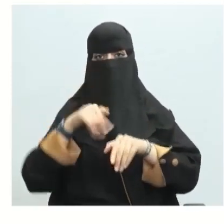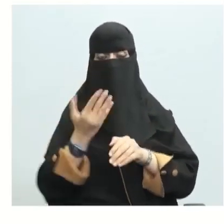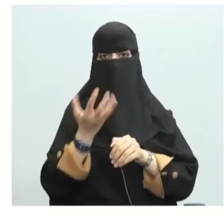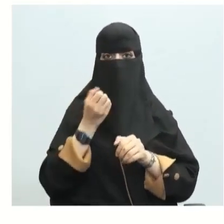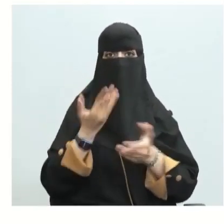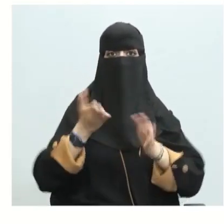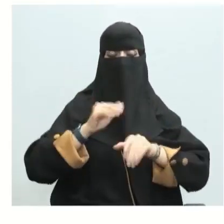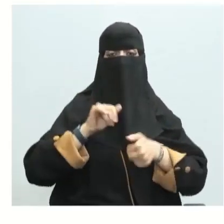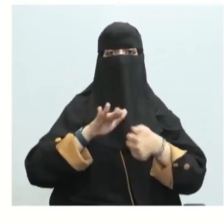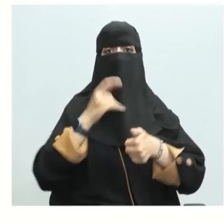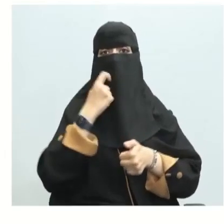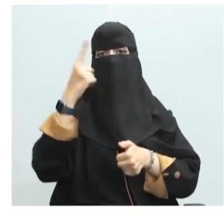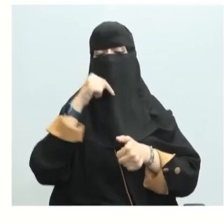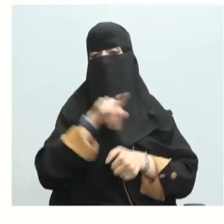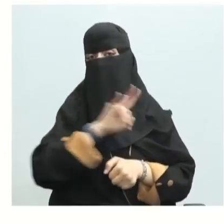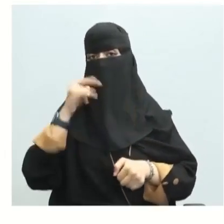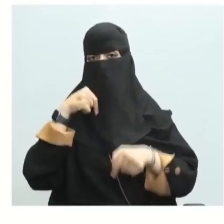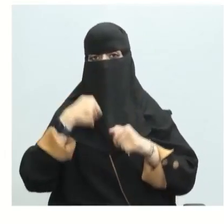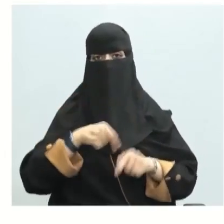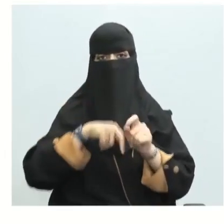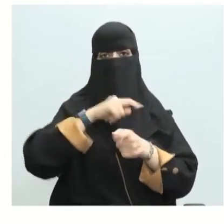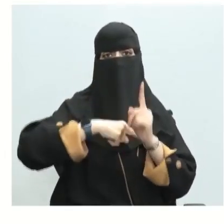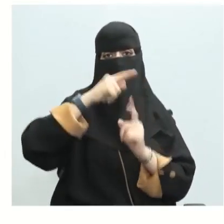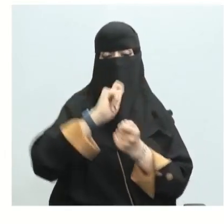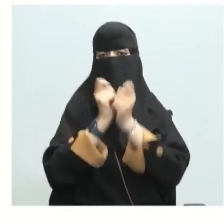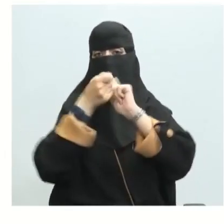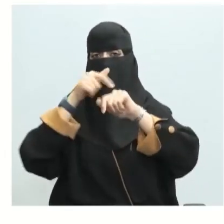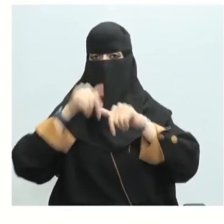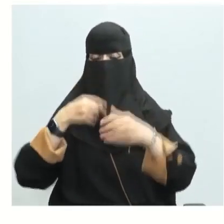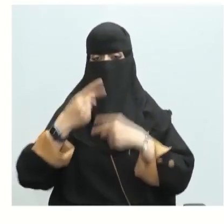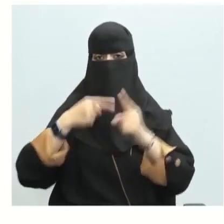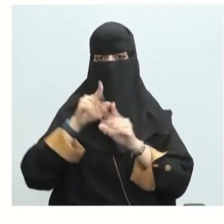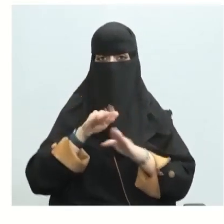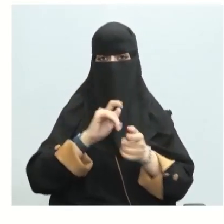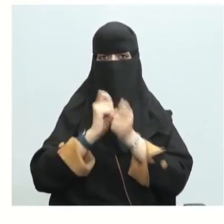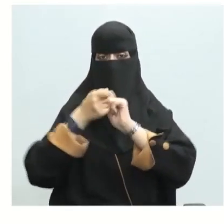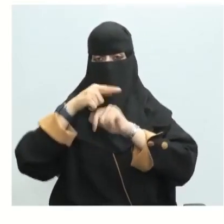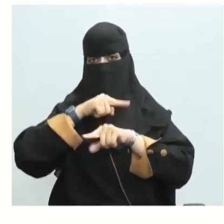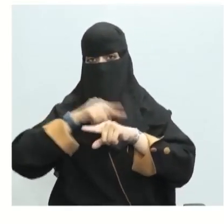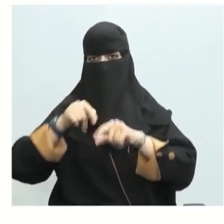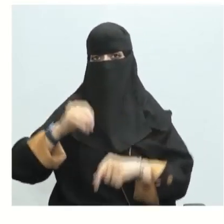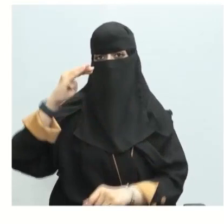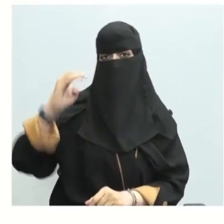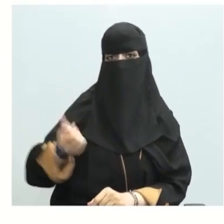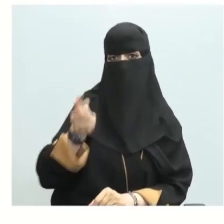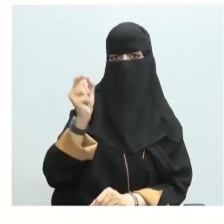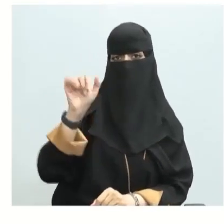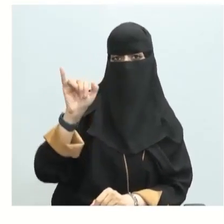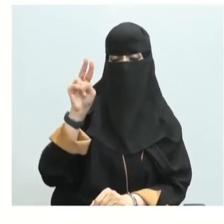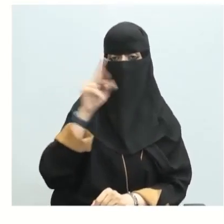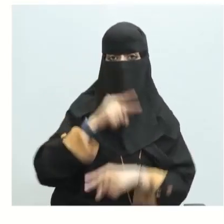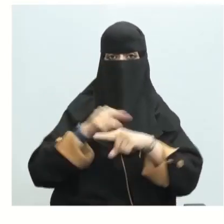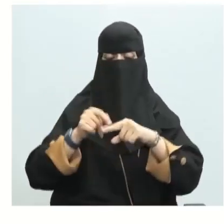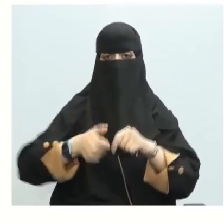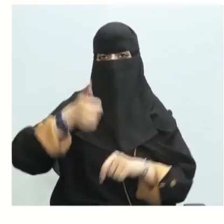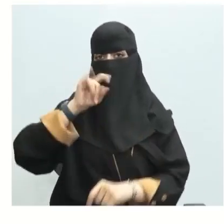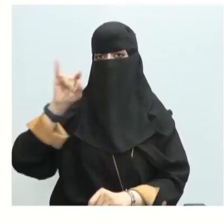مما يجعل اساسا من المستحيل ان نقيس التغير في محتوه الحراري عندما يتحول الجرافيت الى الماس كم ستكون